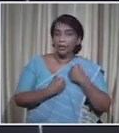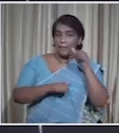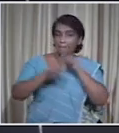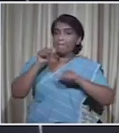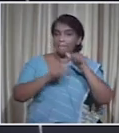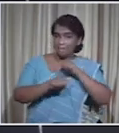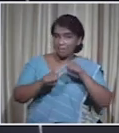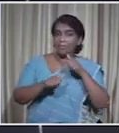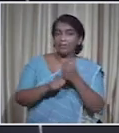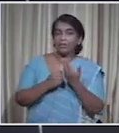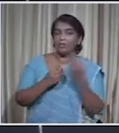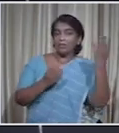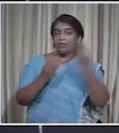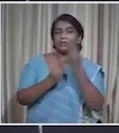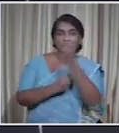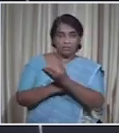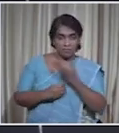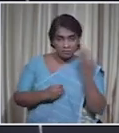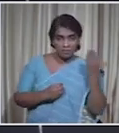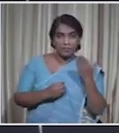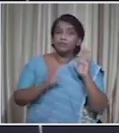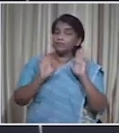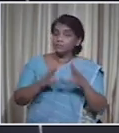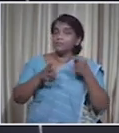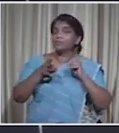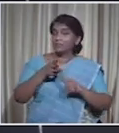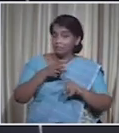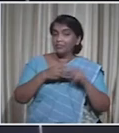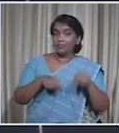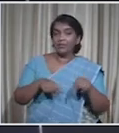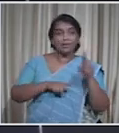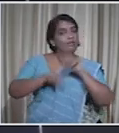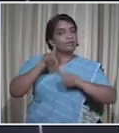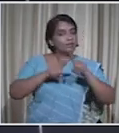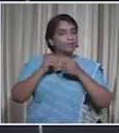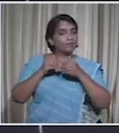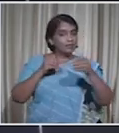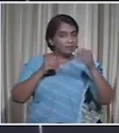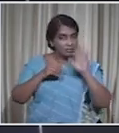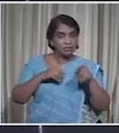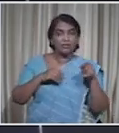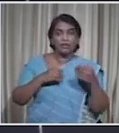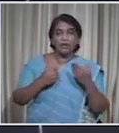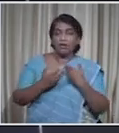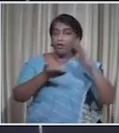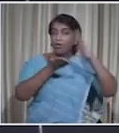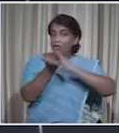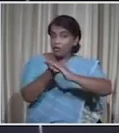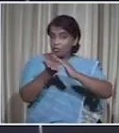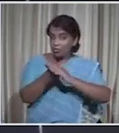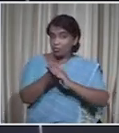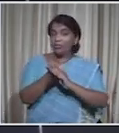එහෙම බෙහෙත් එහෙම ඕන නම් අපිට ඒක ලබා ගන්න අනික තියෙන්නේ දැන් සාකච්ඡා කරගෙන යන්නේ අපිට උදව් කරන